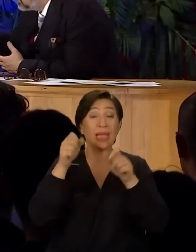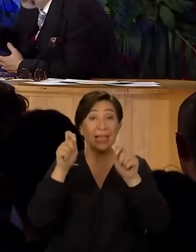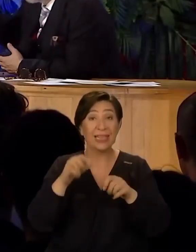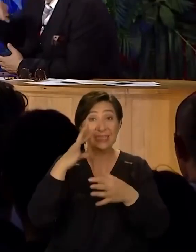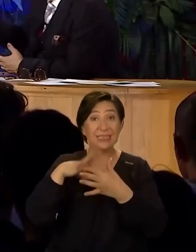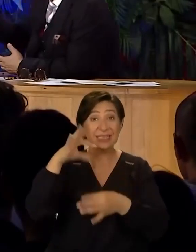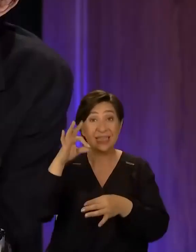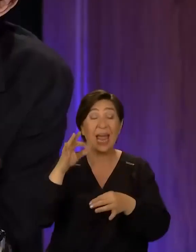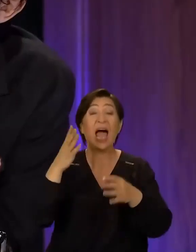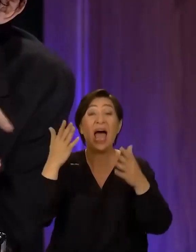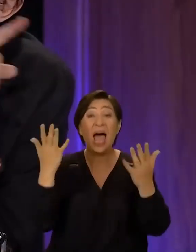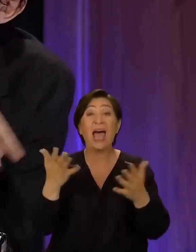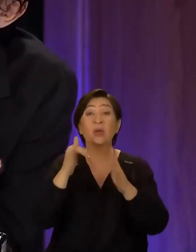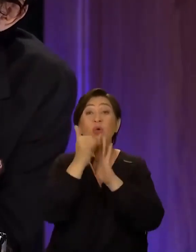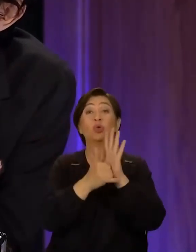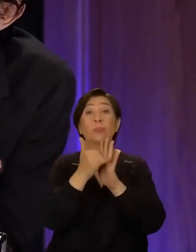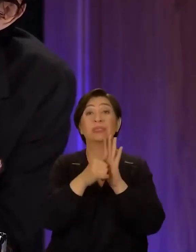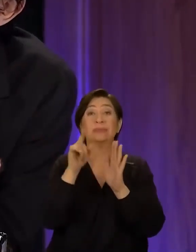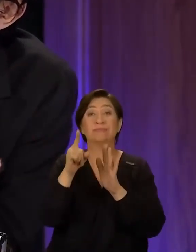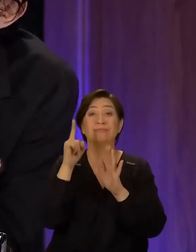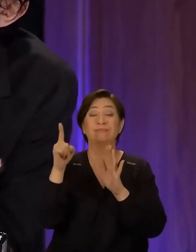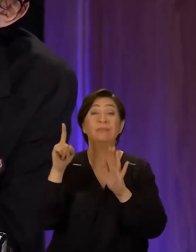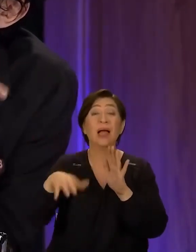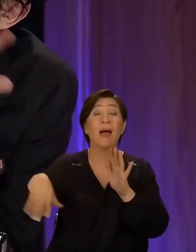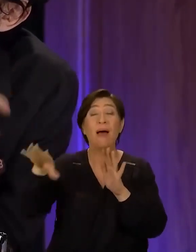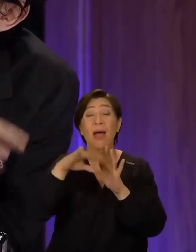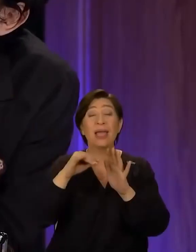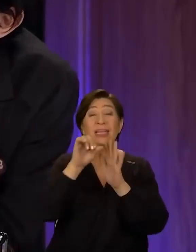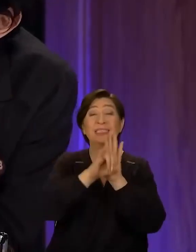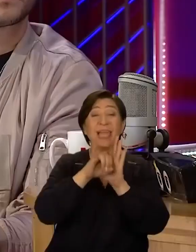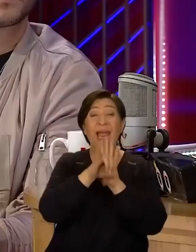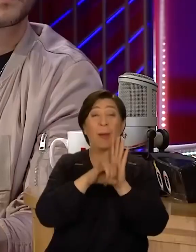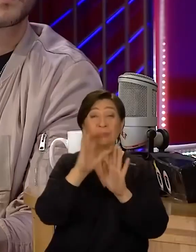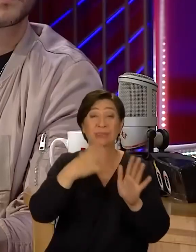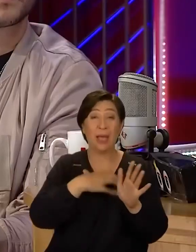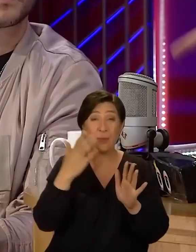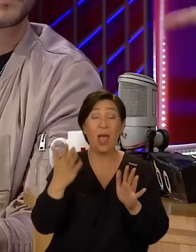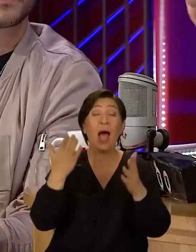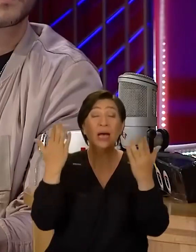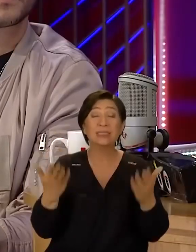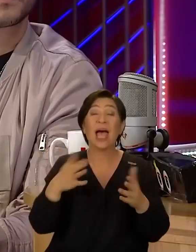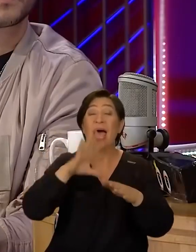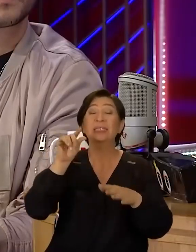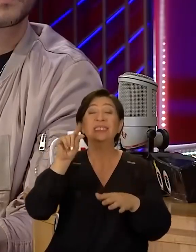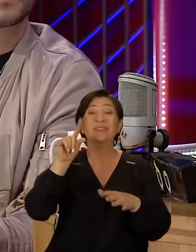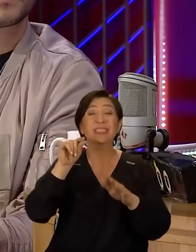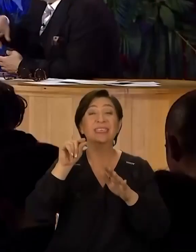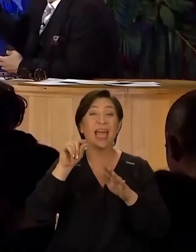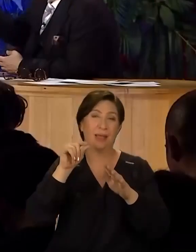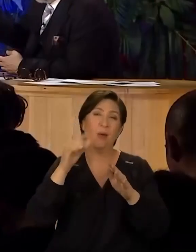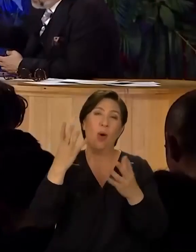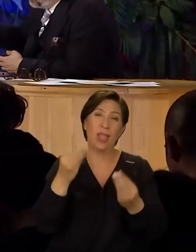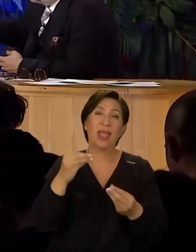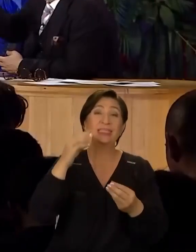ettiğiniz insanlar aslında her YouTuber, aslında her Instagram hesabı sahibi, aslında her Twitter hesabı